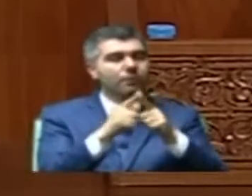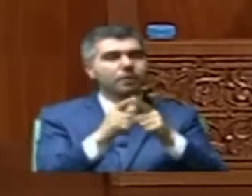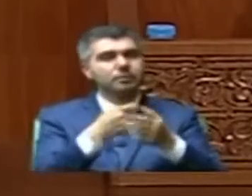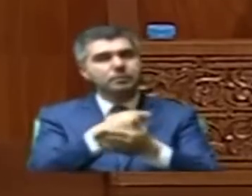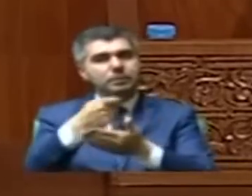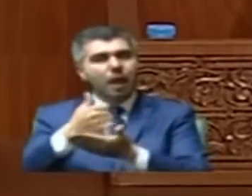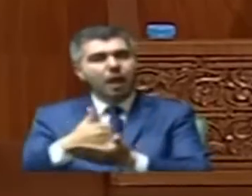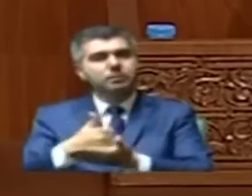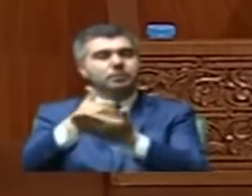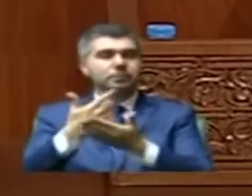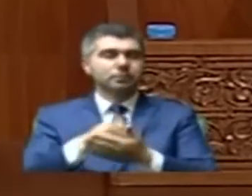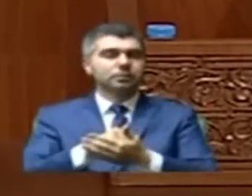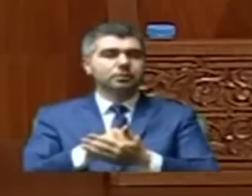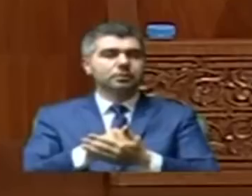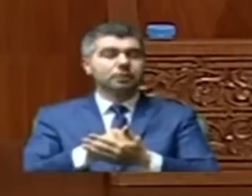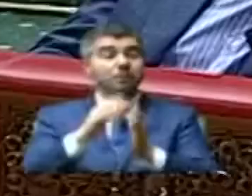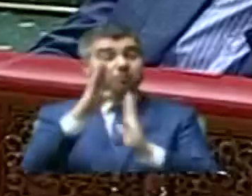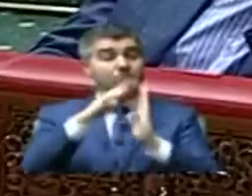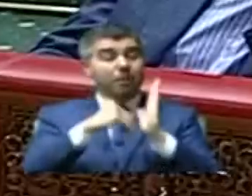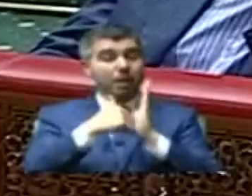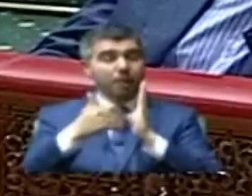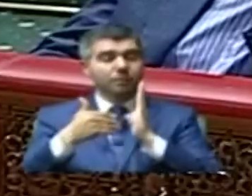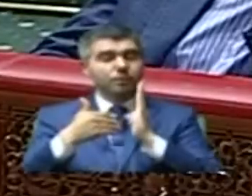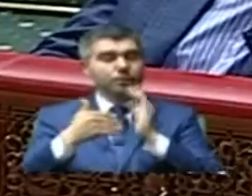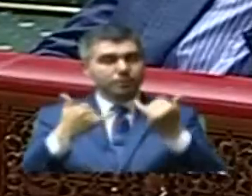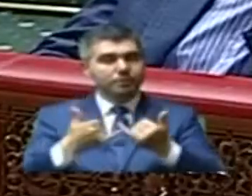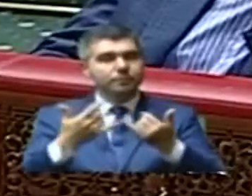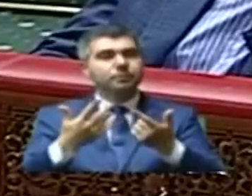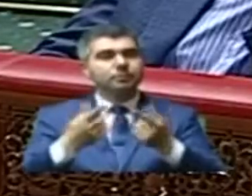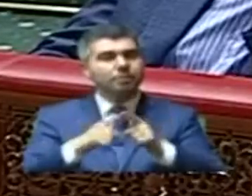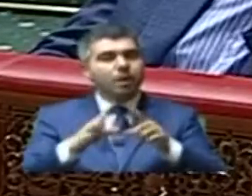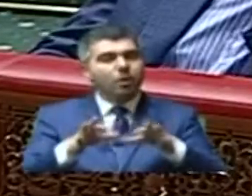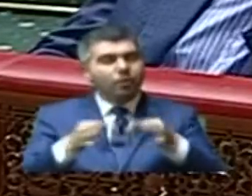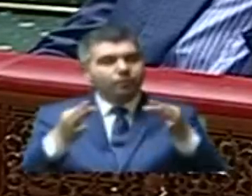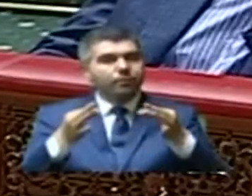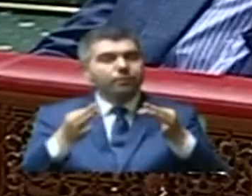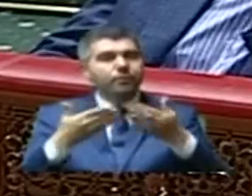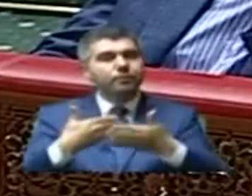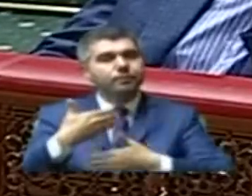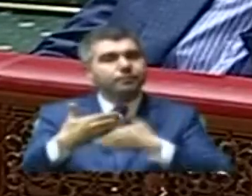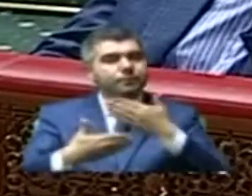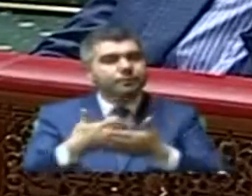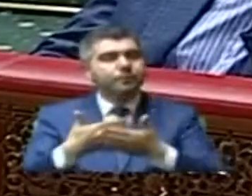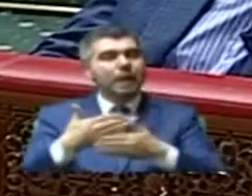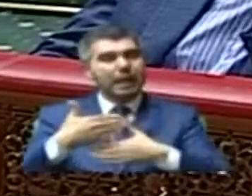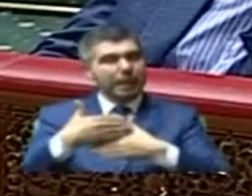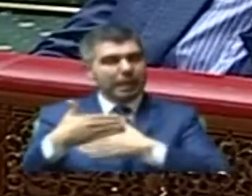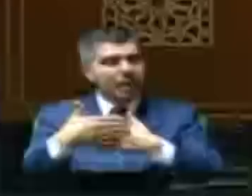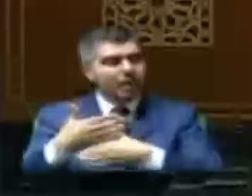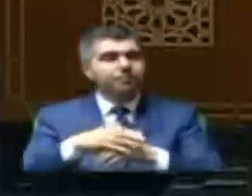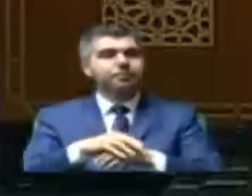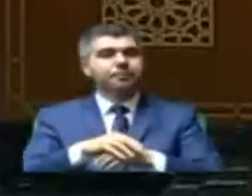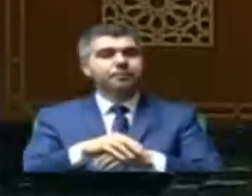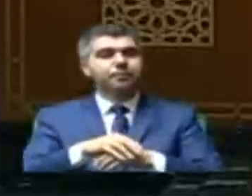الاجتماعيه فهذا البرنامج الان هذ الدراسه بدات بدات ان شاء الله نتمناو تكمل في القريب